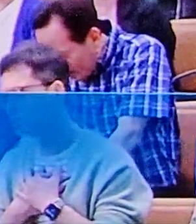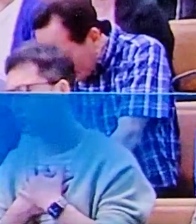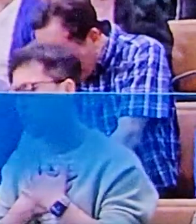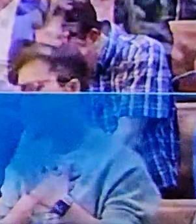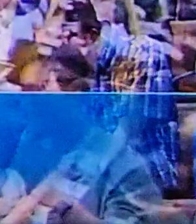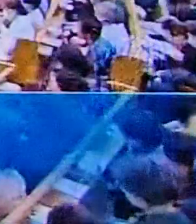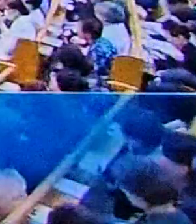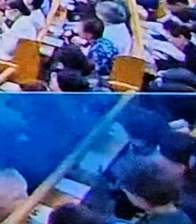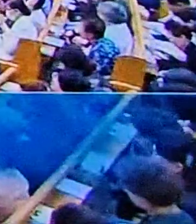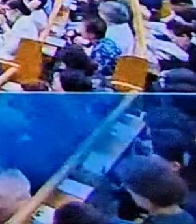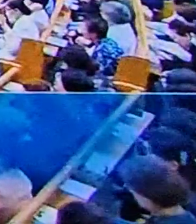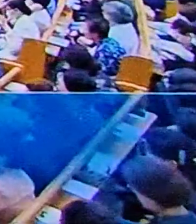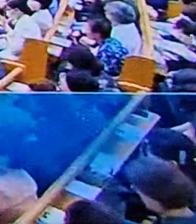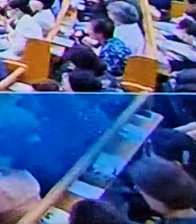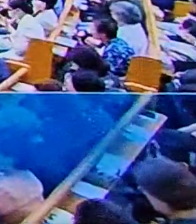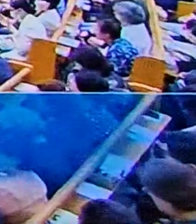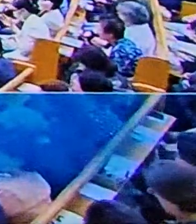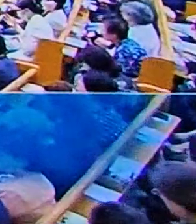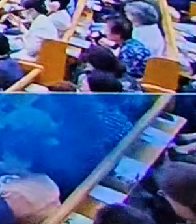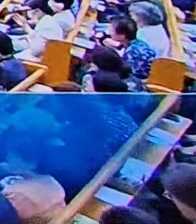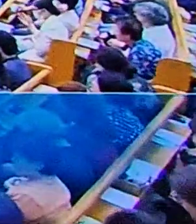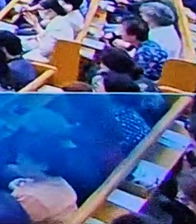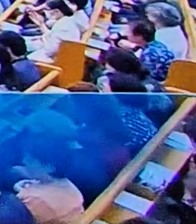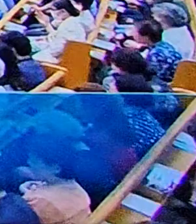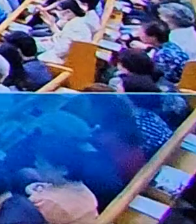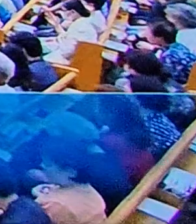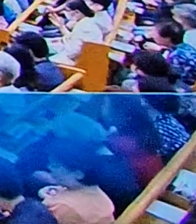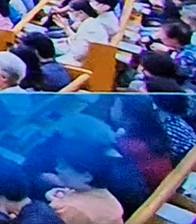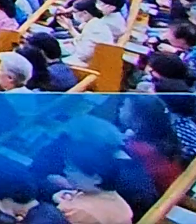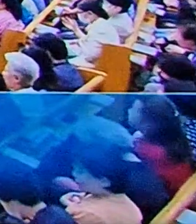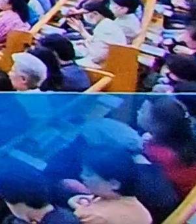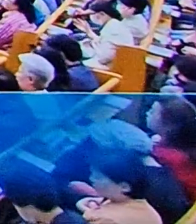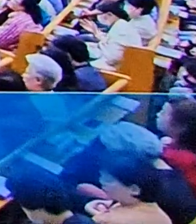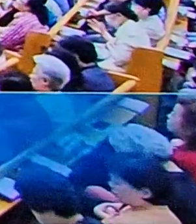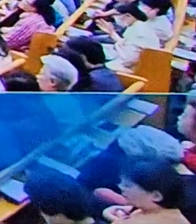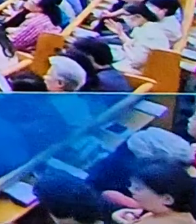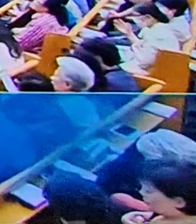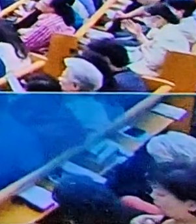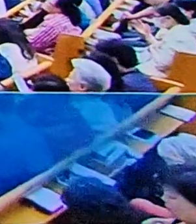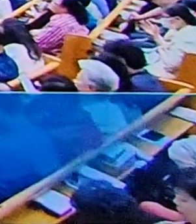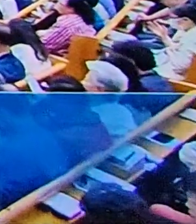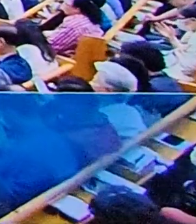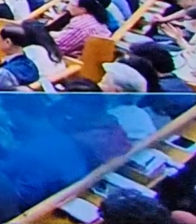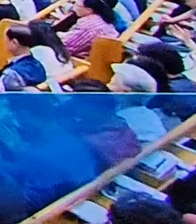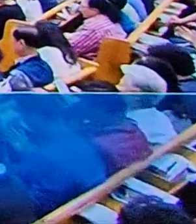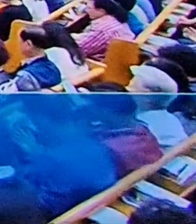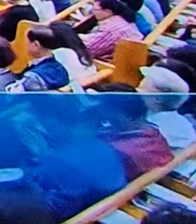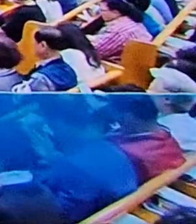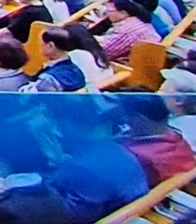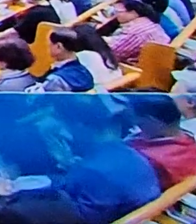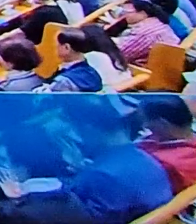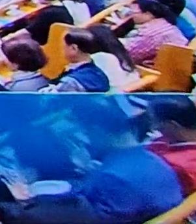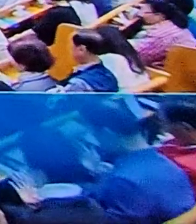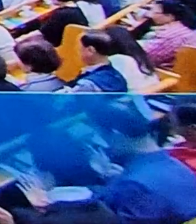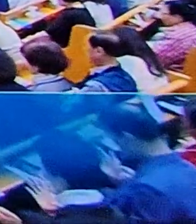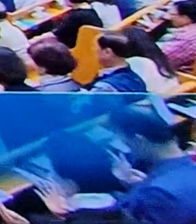충만케 충만케 충만케 하여 주옵소서. 할렐루야 할렐루야. 주님만 바라봅니다. 주님만 의지합니다.